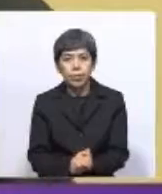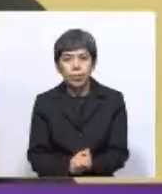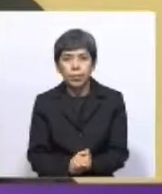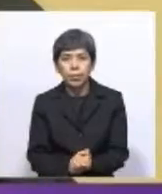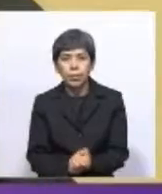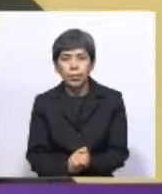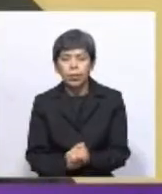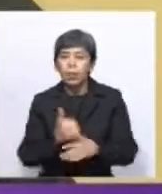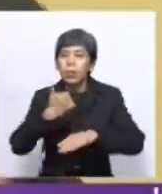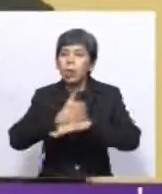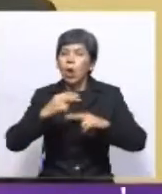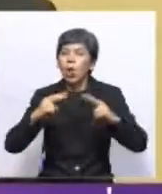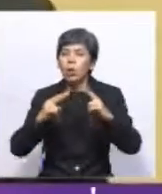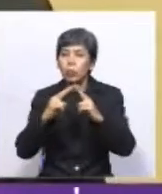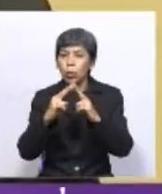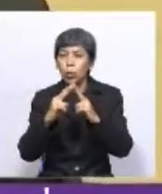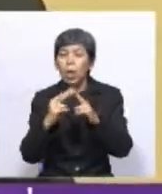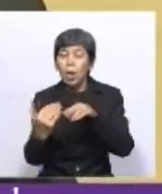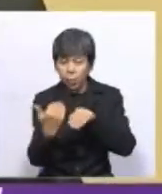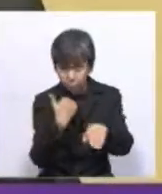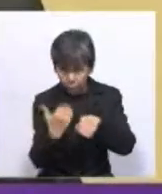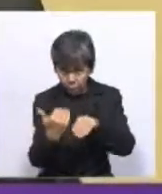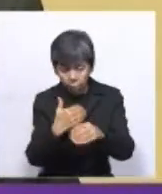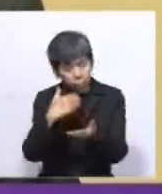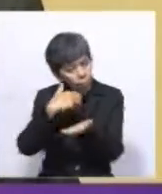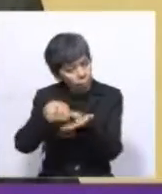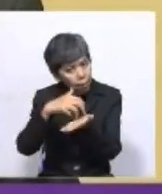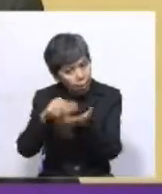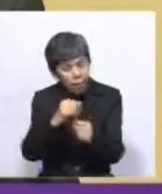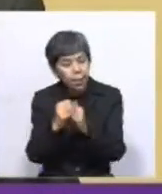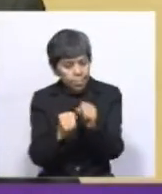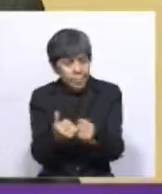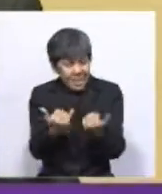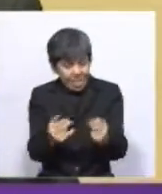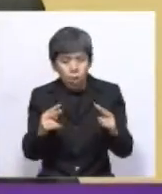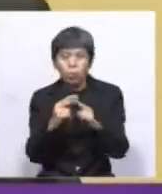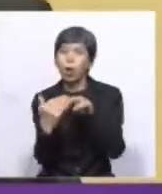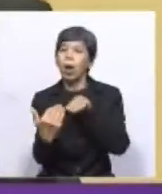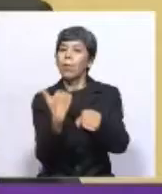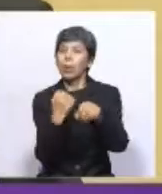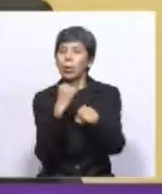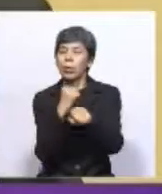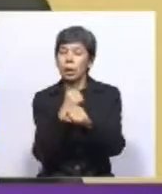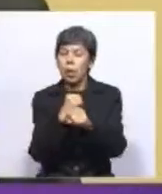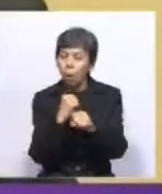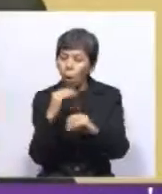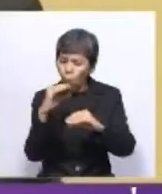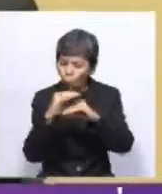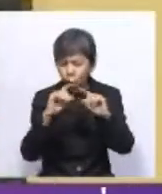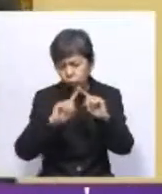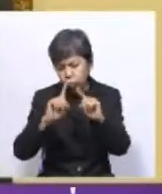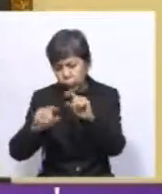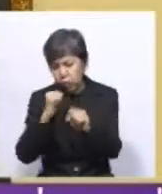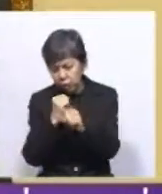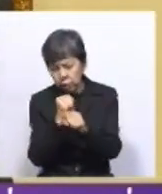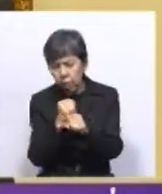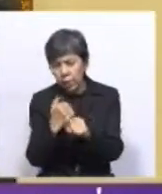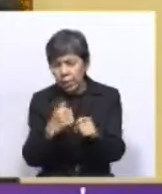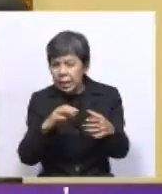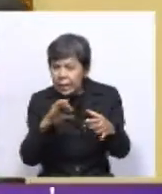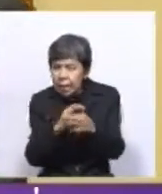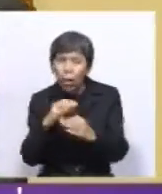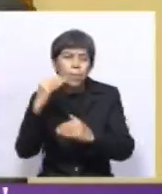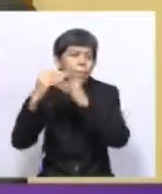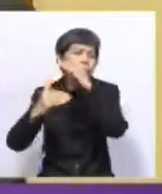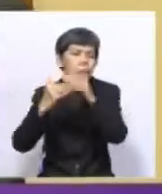นายอาคมเติมพิทยาไพศิษฐ์รัฐมนตรีว่าการกระทรวงคมนาคมเปิดเผยว่าในปีนี้กระทรวงคมนาคมจะเร่งเดินหน้าโครงการต่างๆที่ยังค้างท